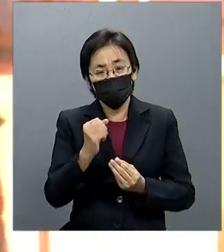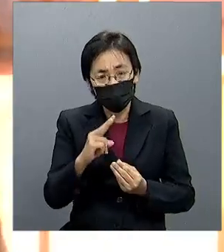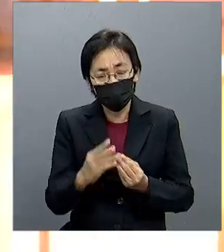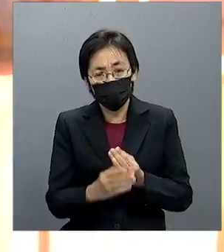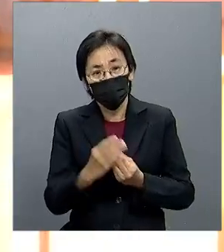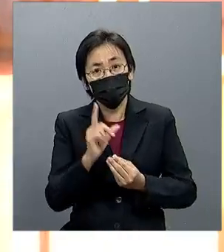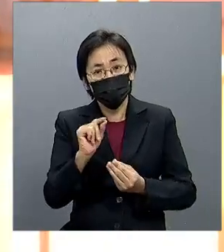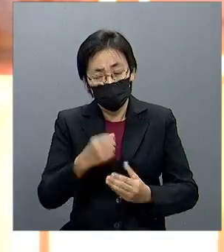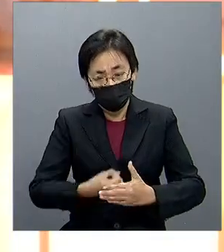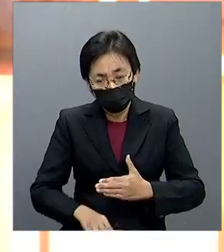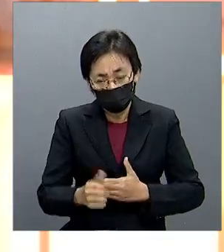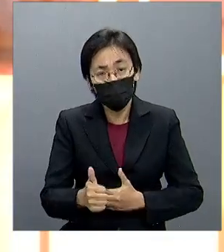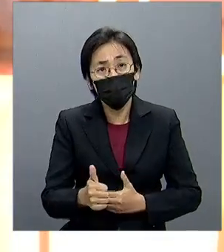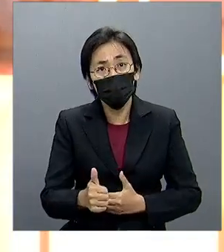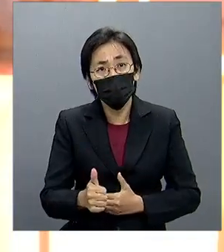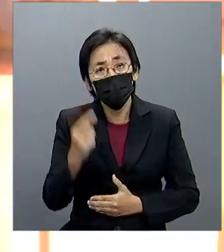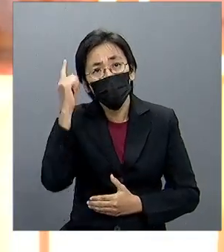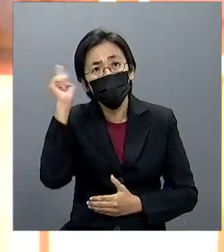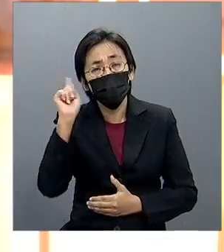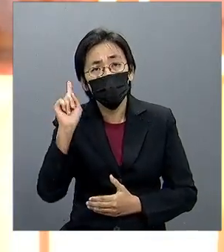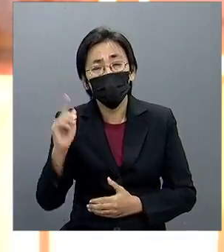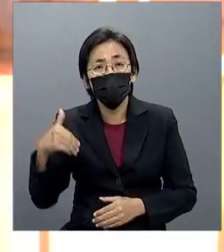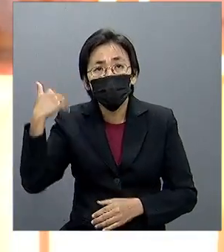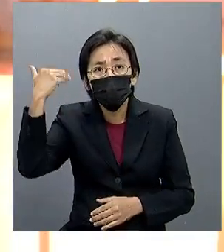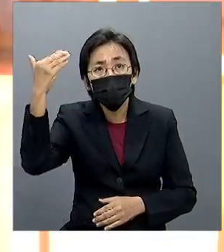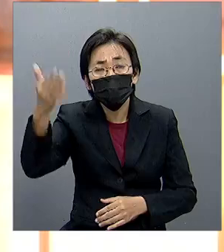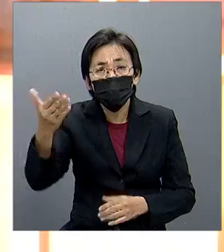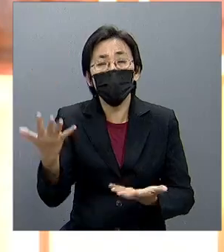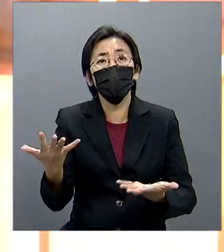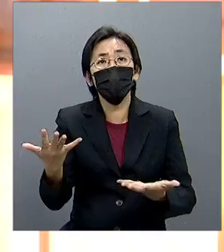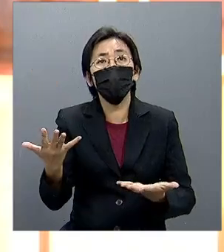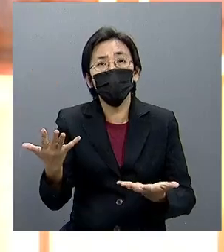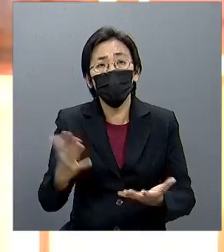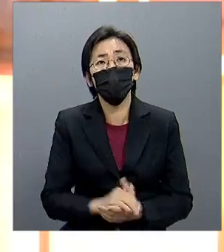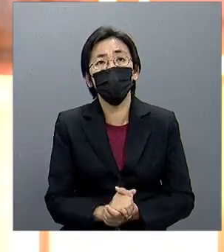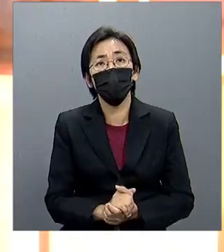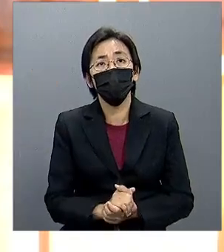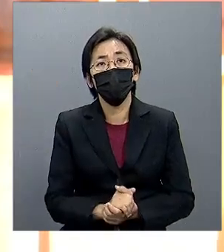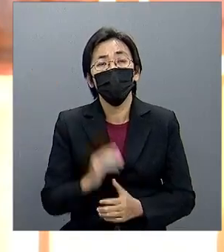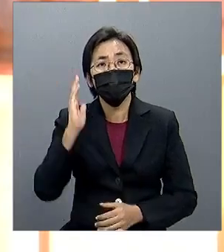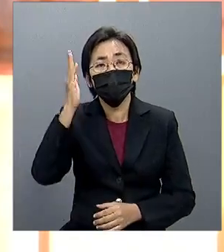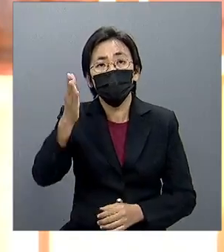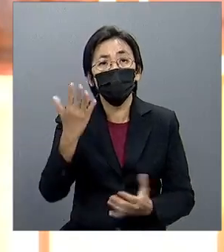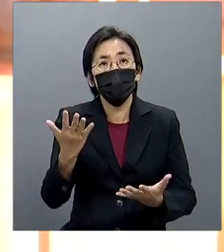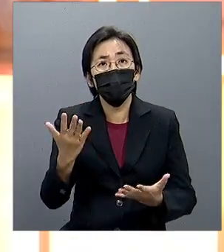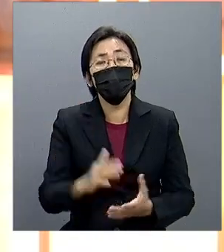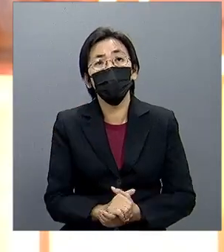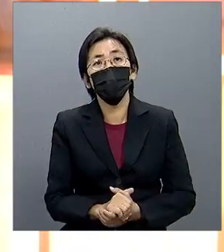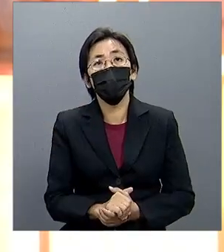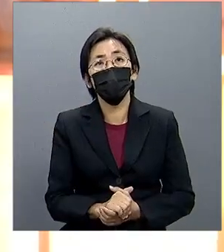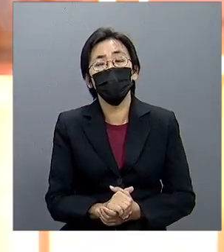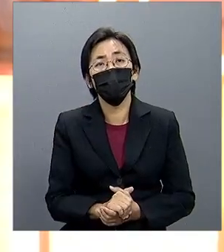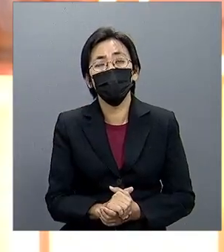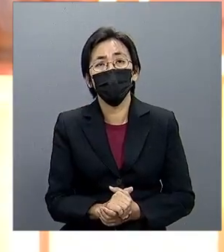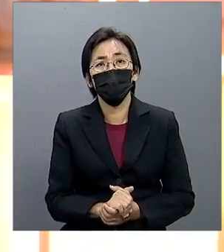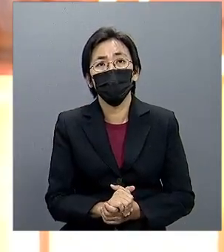รู้ได้ยังไงว่าต่อไปเนี่ยไอ้ค่านิยมนั้นเนี่ยมันจะไม่เลยขึ้นไปแปลว่าเออถ้าอย่างเงี้ยยังไม่รู้ความถ้าไม่